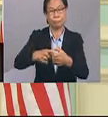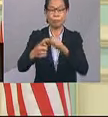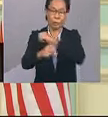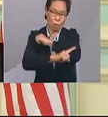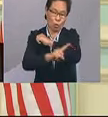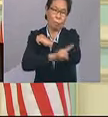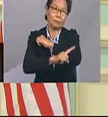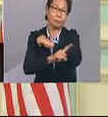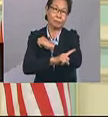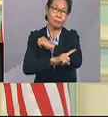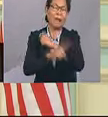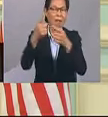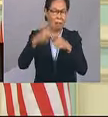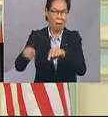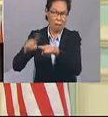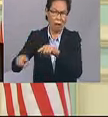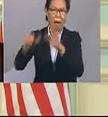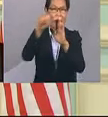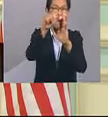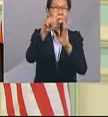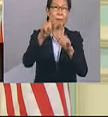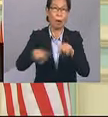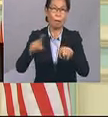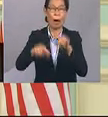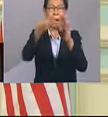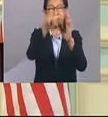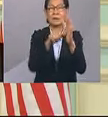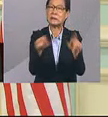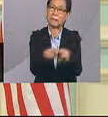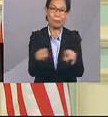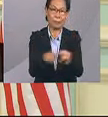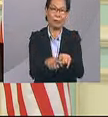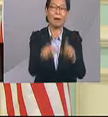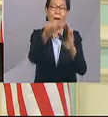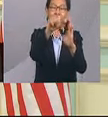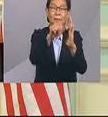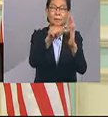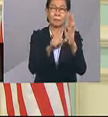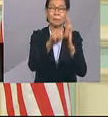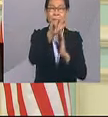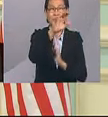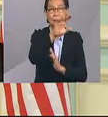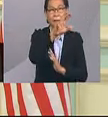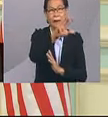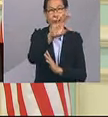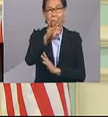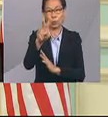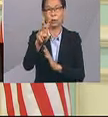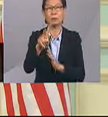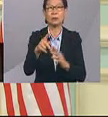hukuman yang berbeza di bawah, walaupun di bawah akta yang sama iaitu akta 342,